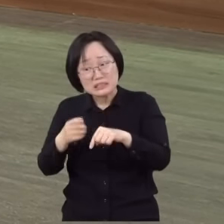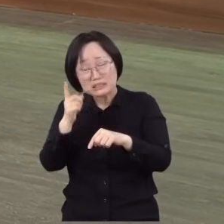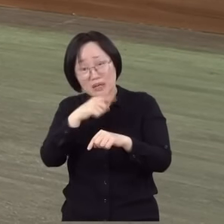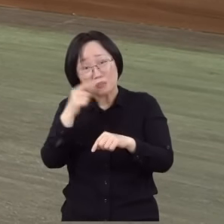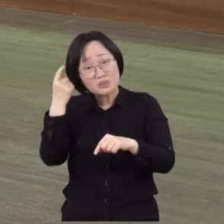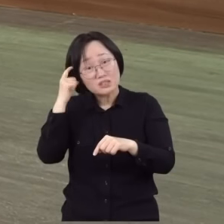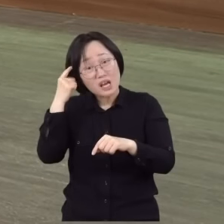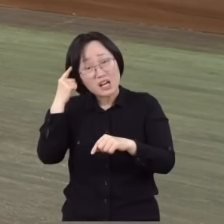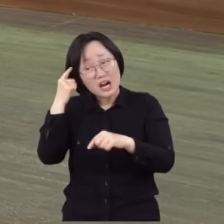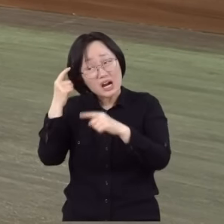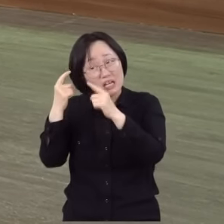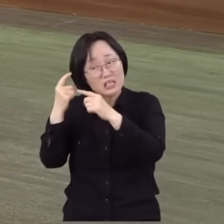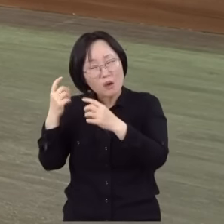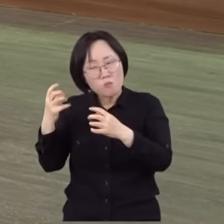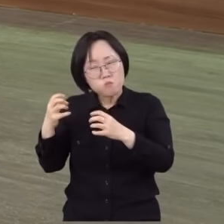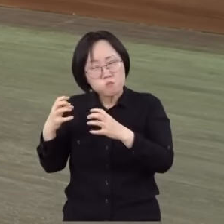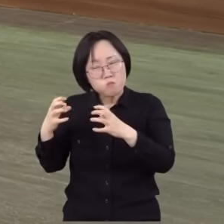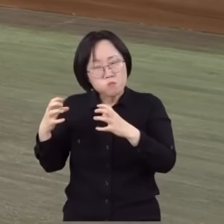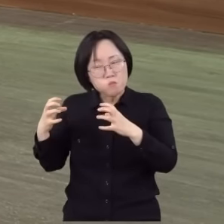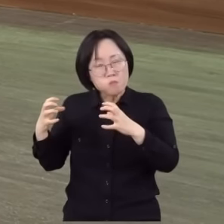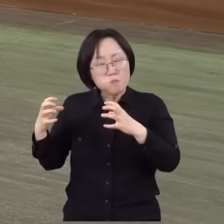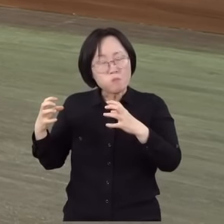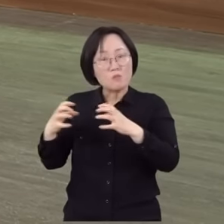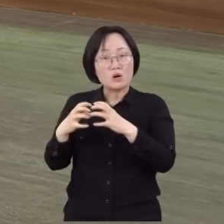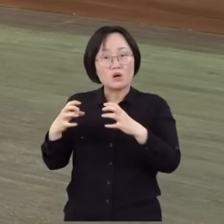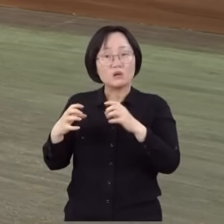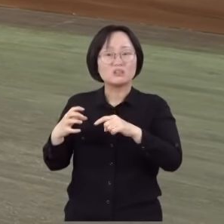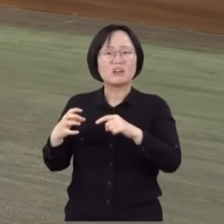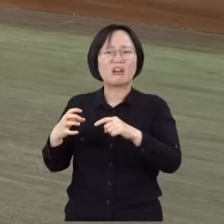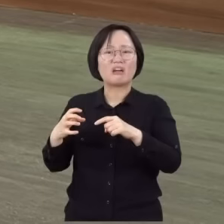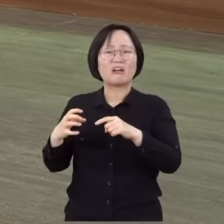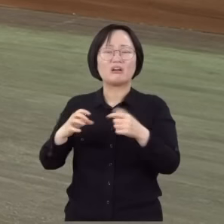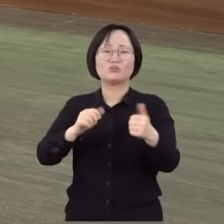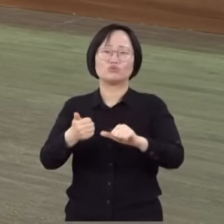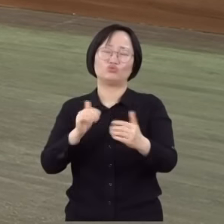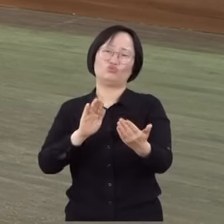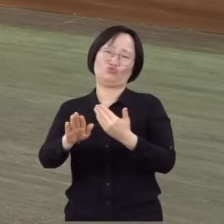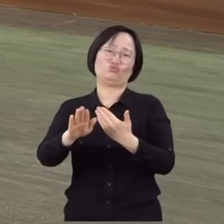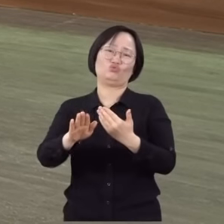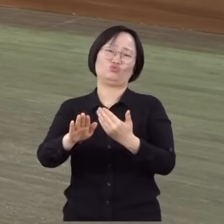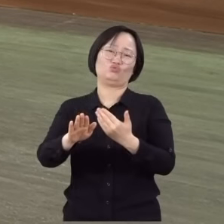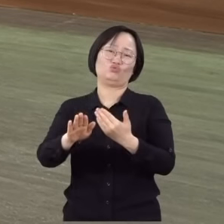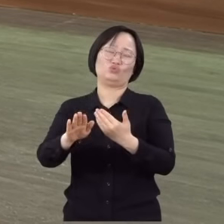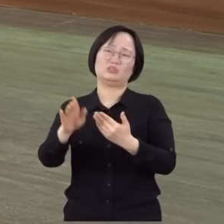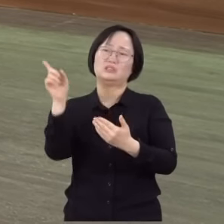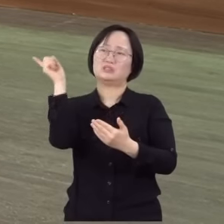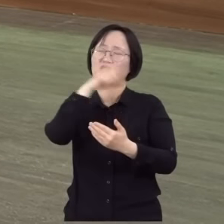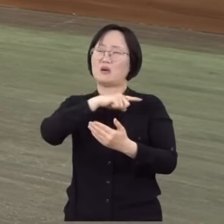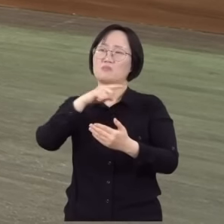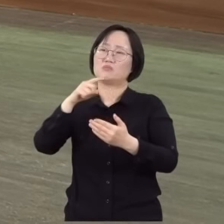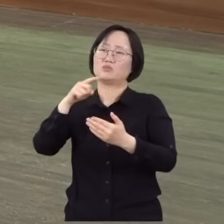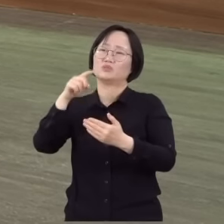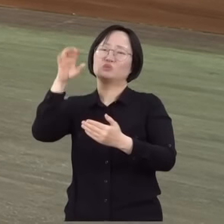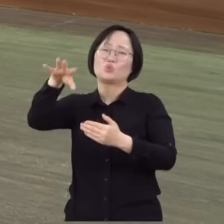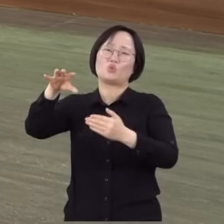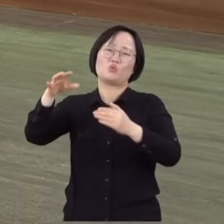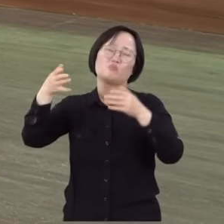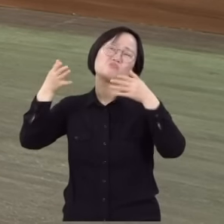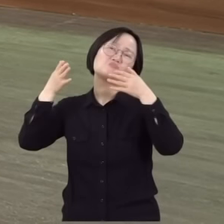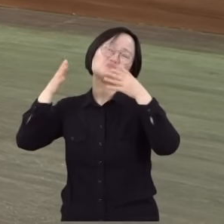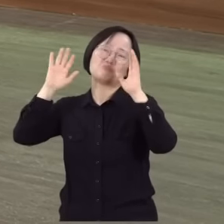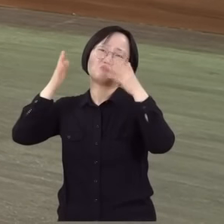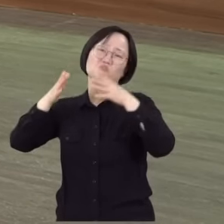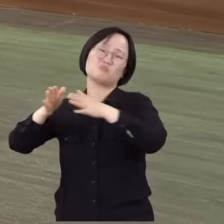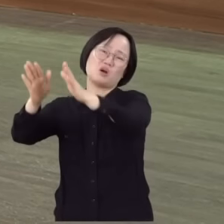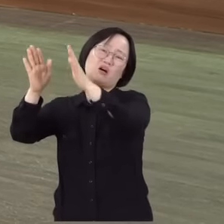생각의 에너지 때문에 오히려 다음생 몸을 받는데 안 좋은 곳에 태어날 수 있 있다라고 불교